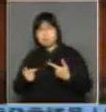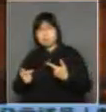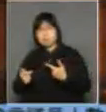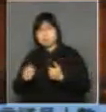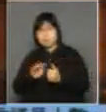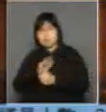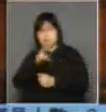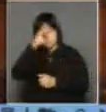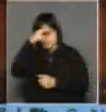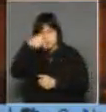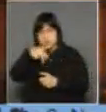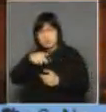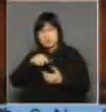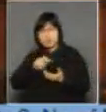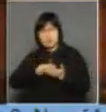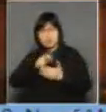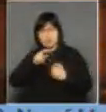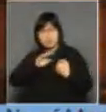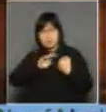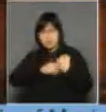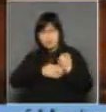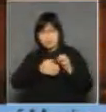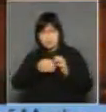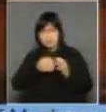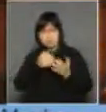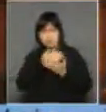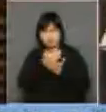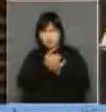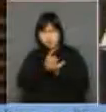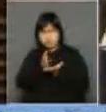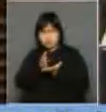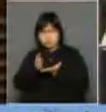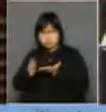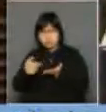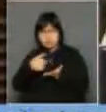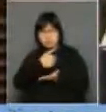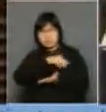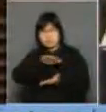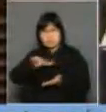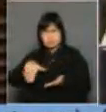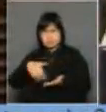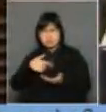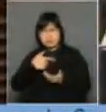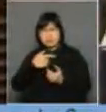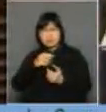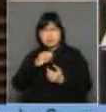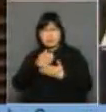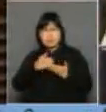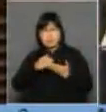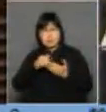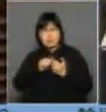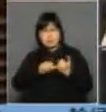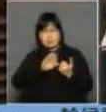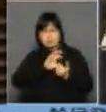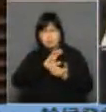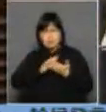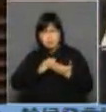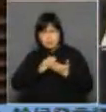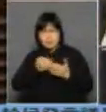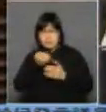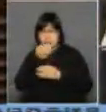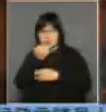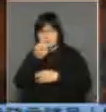的關係，所以通過不同的途徑就將我們議會部分委員會部分意見向政府反